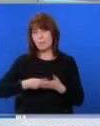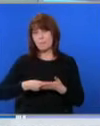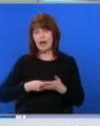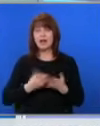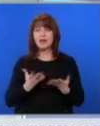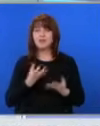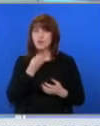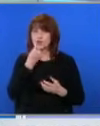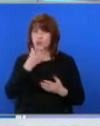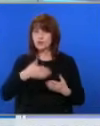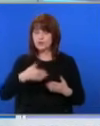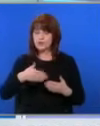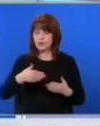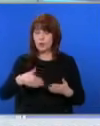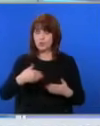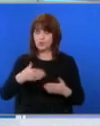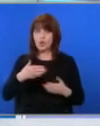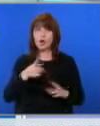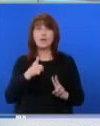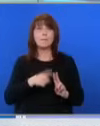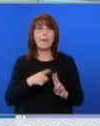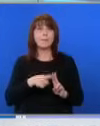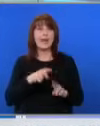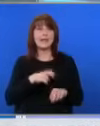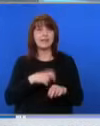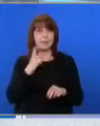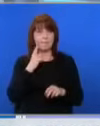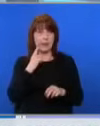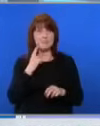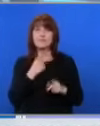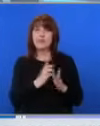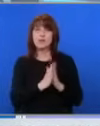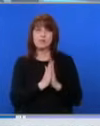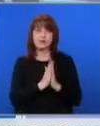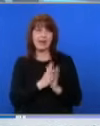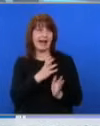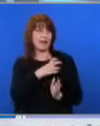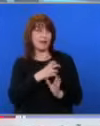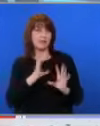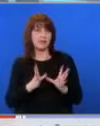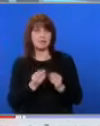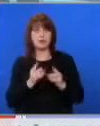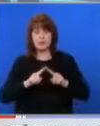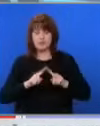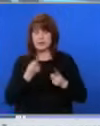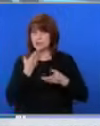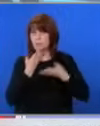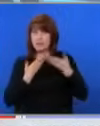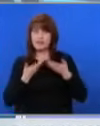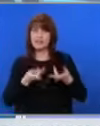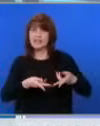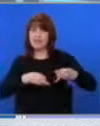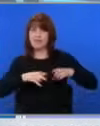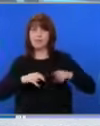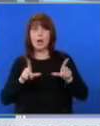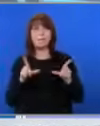случва от тук нататък? Какъв е отговорът на ППДБ? По-рано днес от формацията призваха ГЕРБ да започнат бързи преговори след връщането